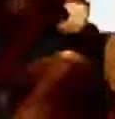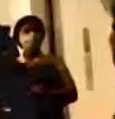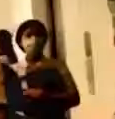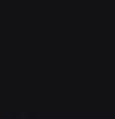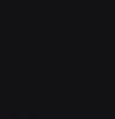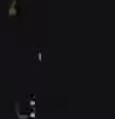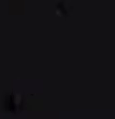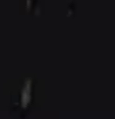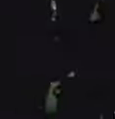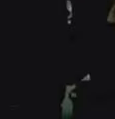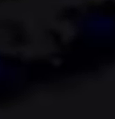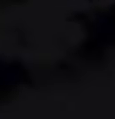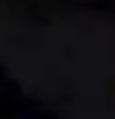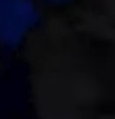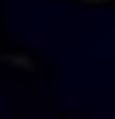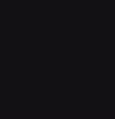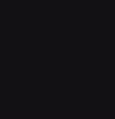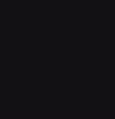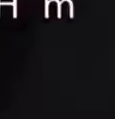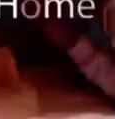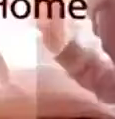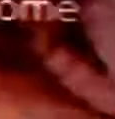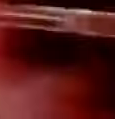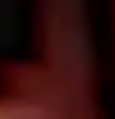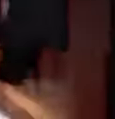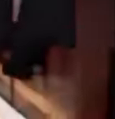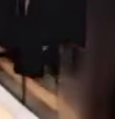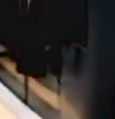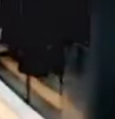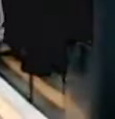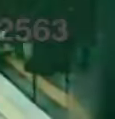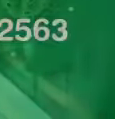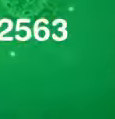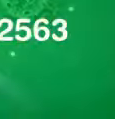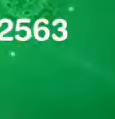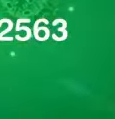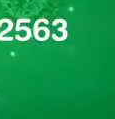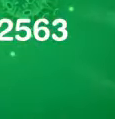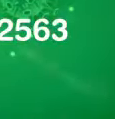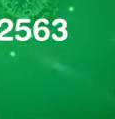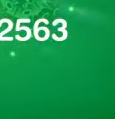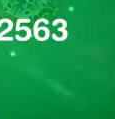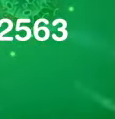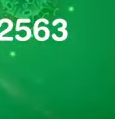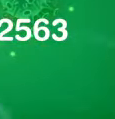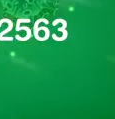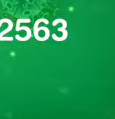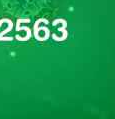Thank you.